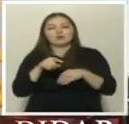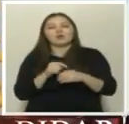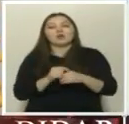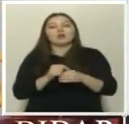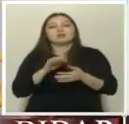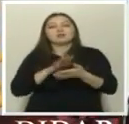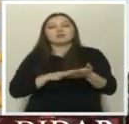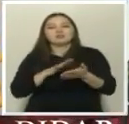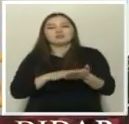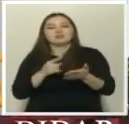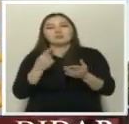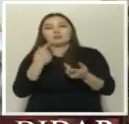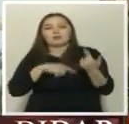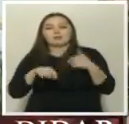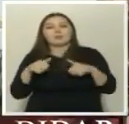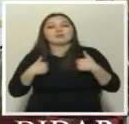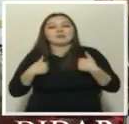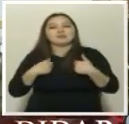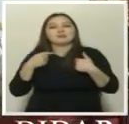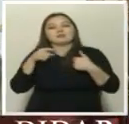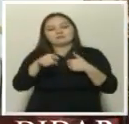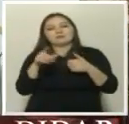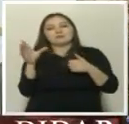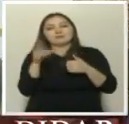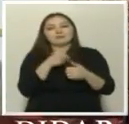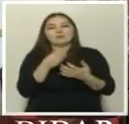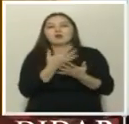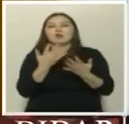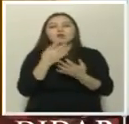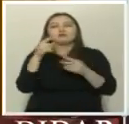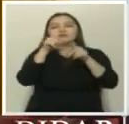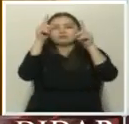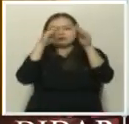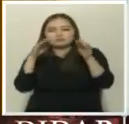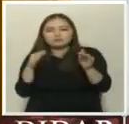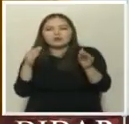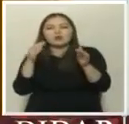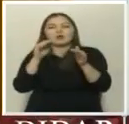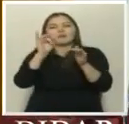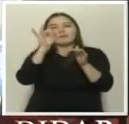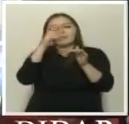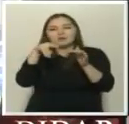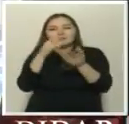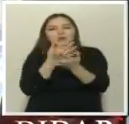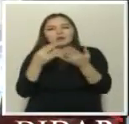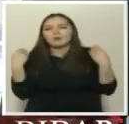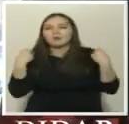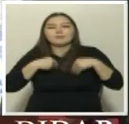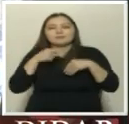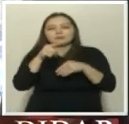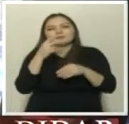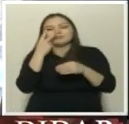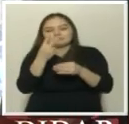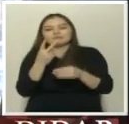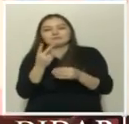сейчас мы готовим коллекцию 2023 года И в скором времени мы сможем показать местным модницам этой зимой